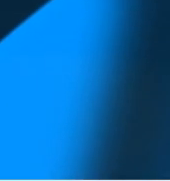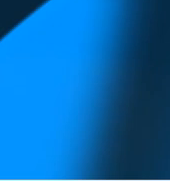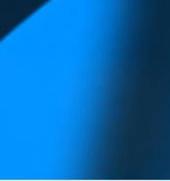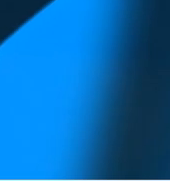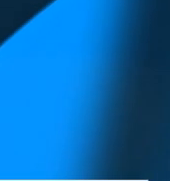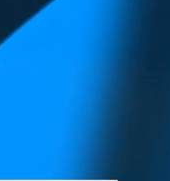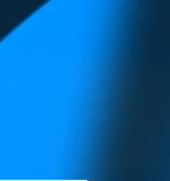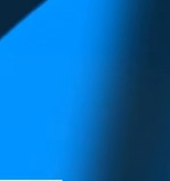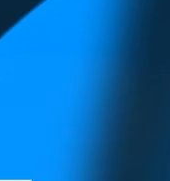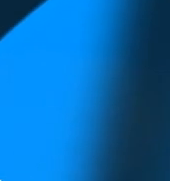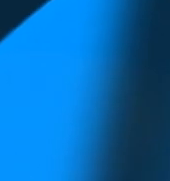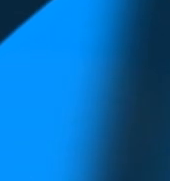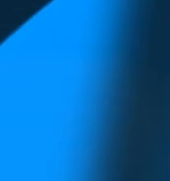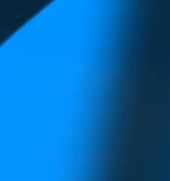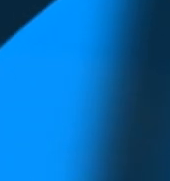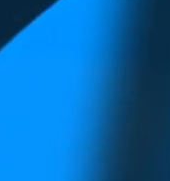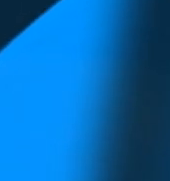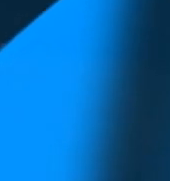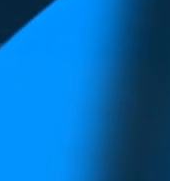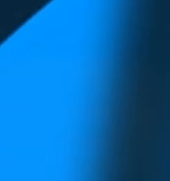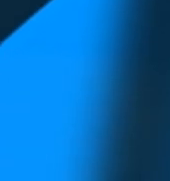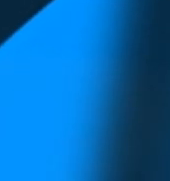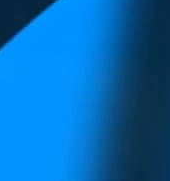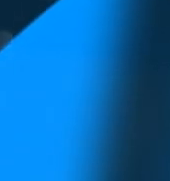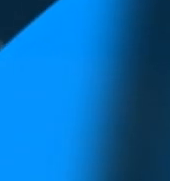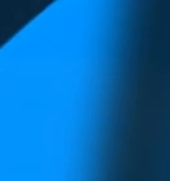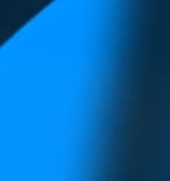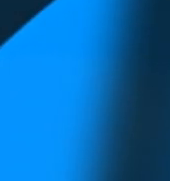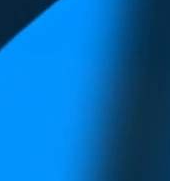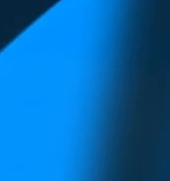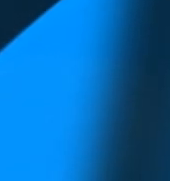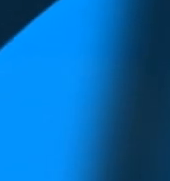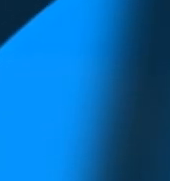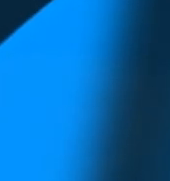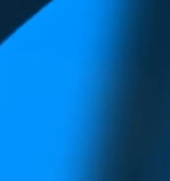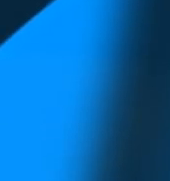අලුත් වීඩියෝ ගැන මුලින්ම දැනගන්න මෙම සීනුව ක්ලික් කරන්න